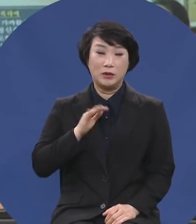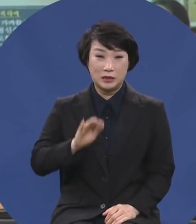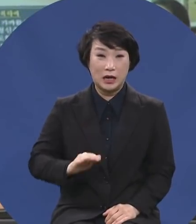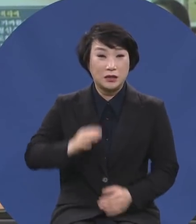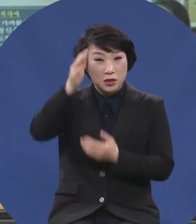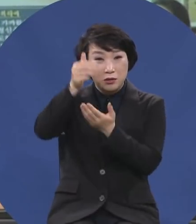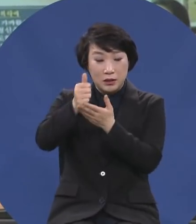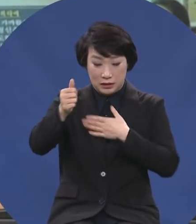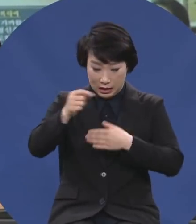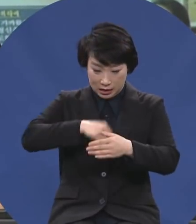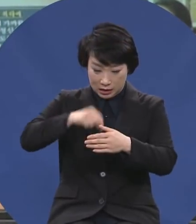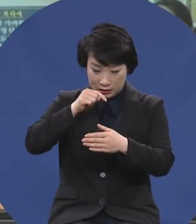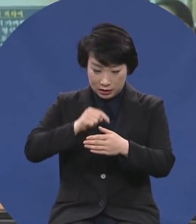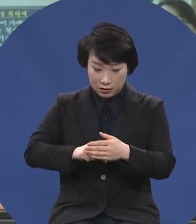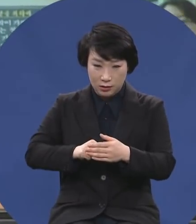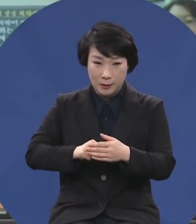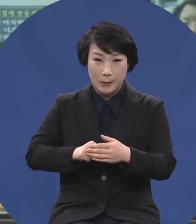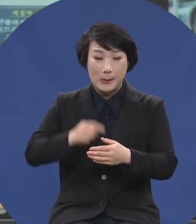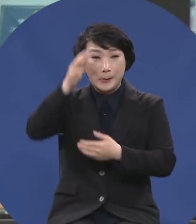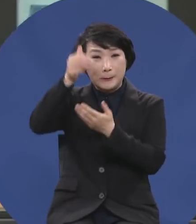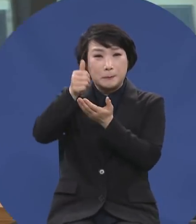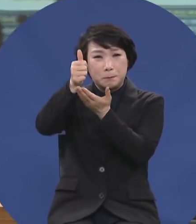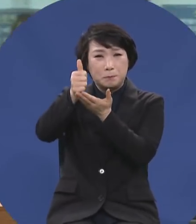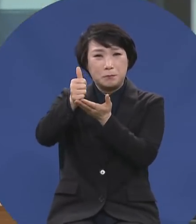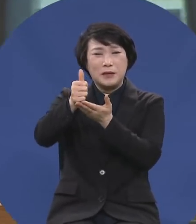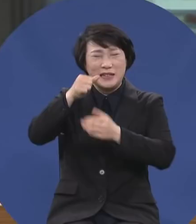성령이 내 안에서 성령님